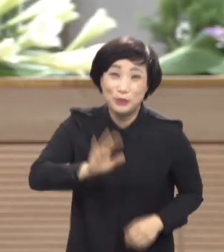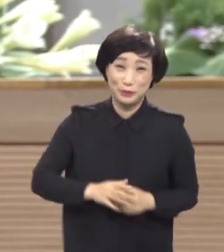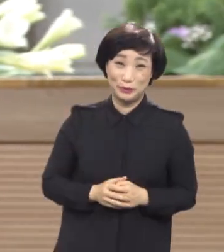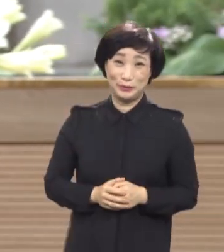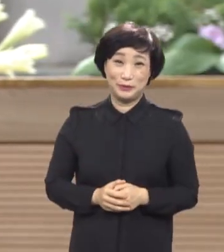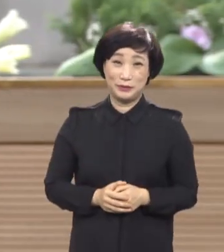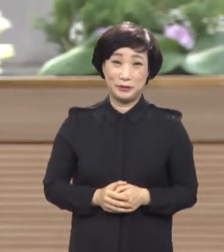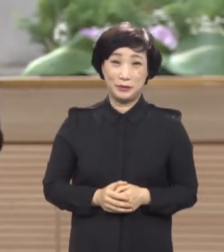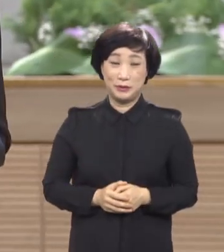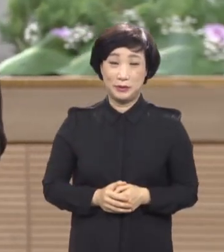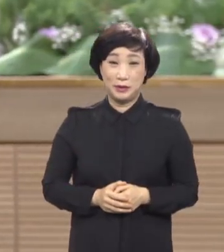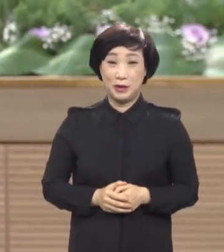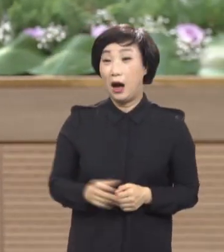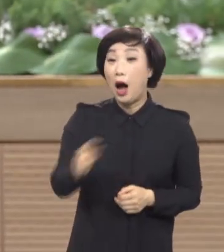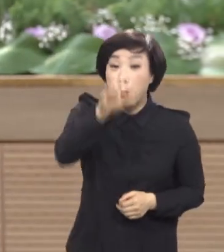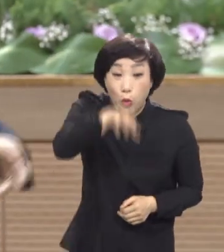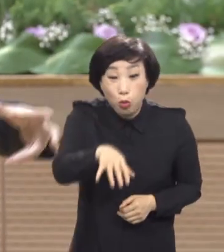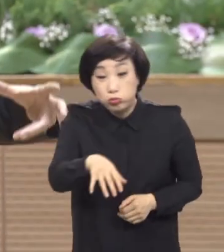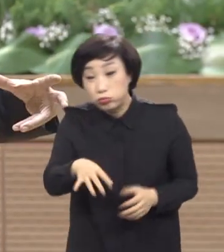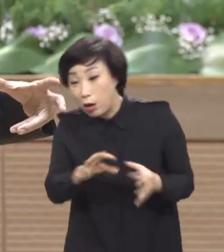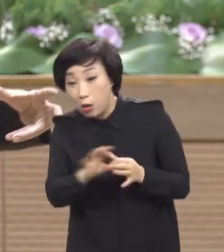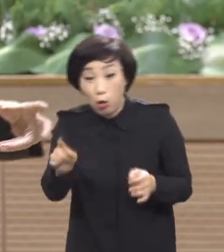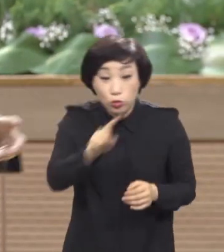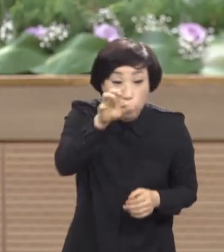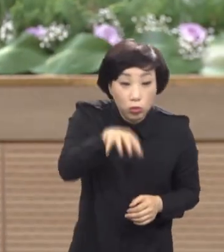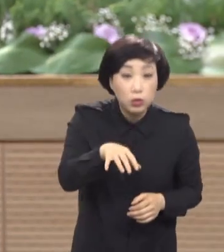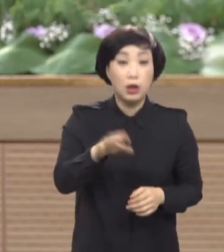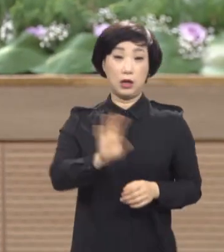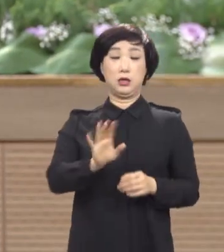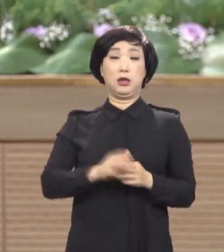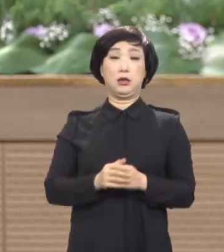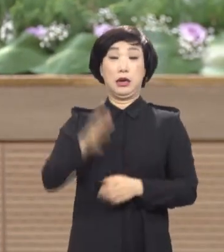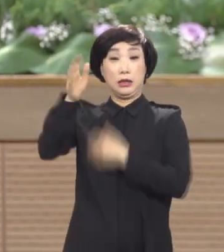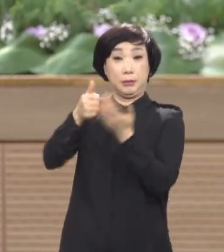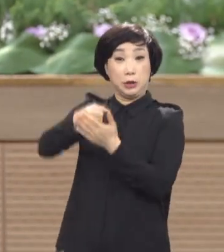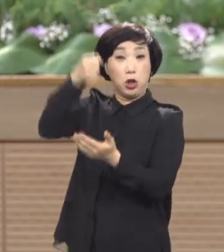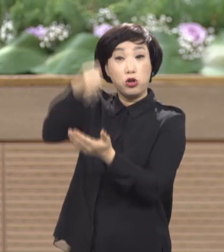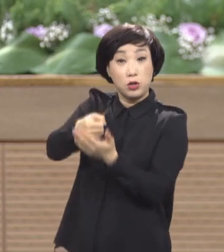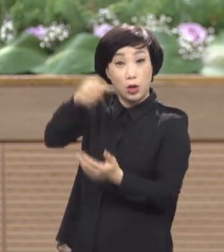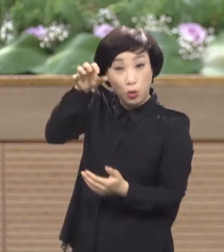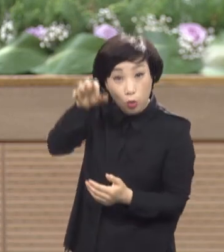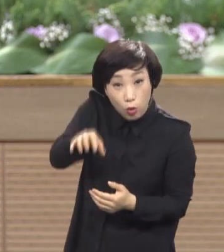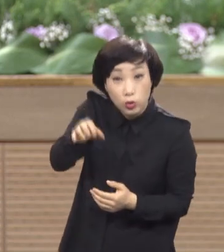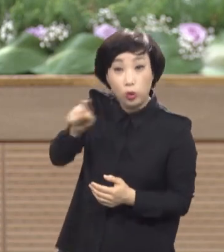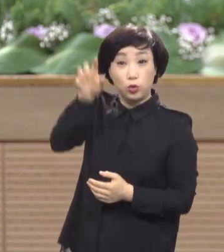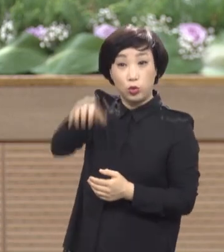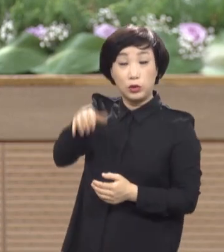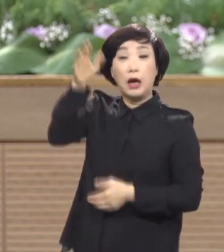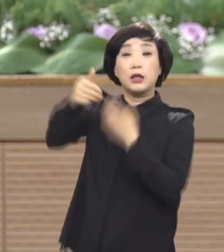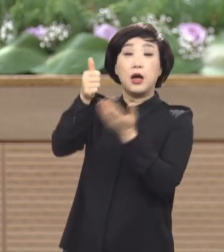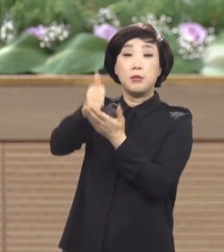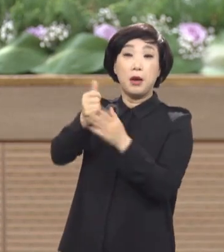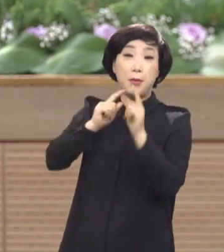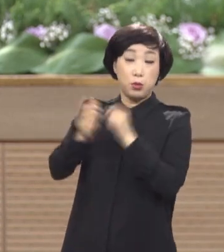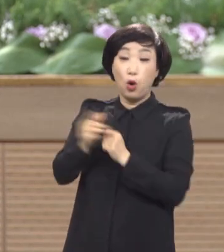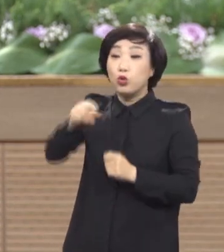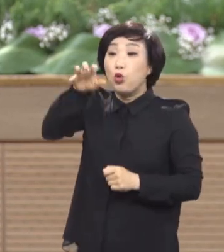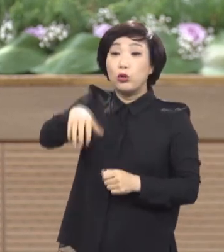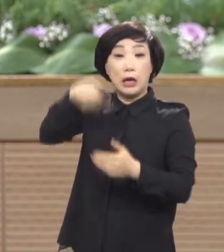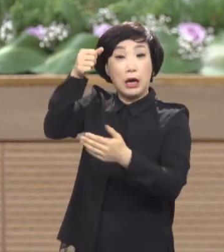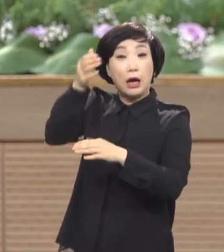아무데서나가 아니라 택하실 곳에서 하나님이 어디서 감사해라